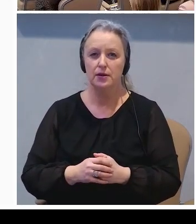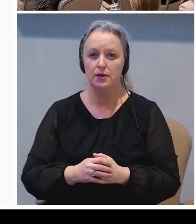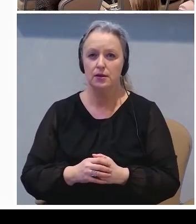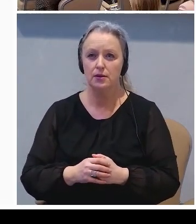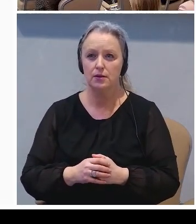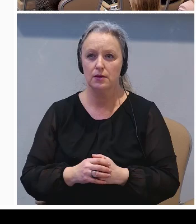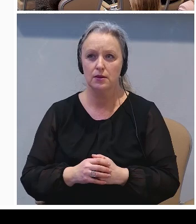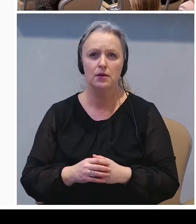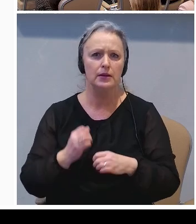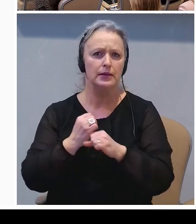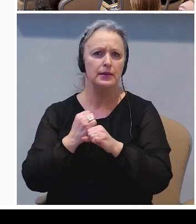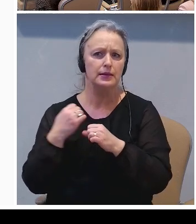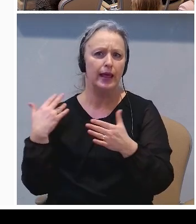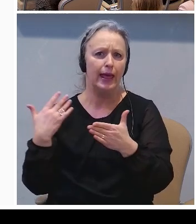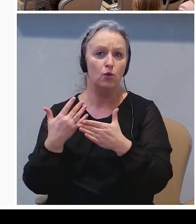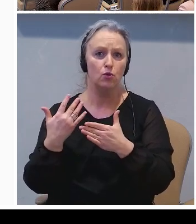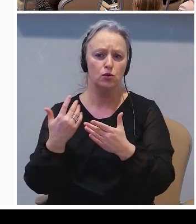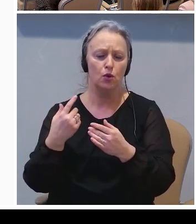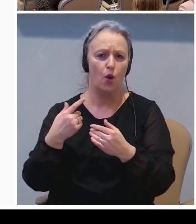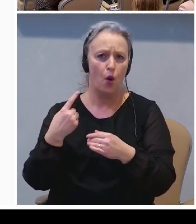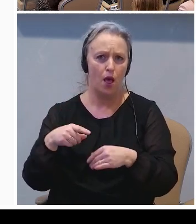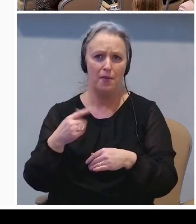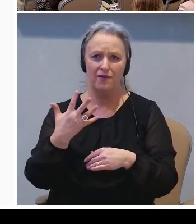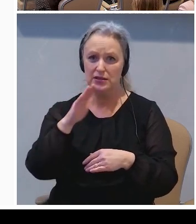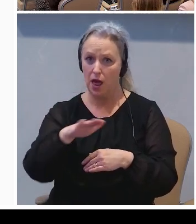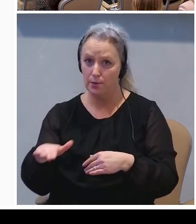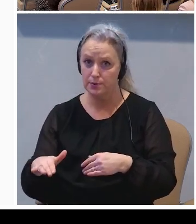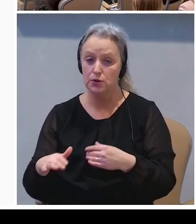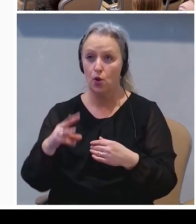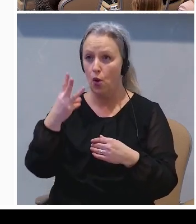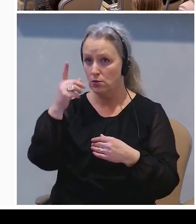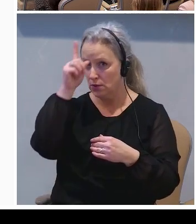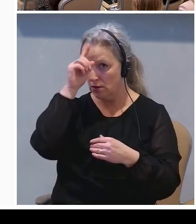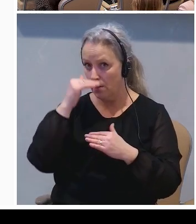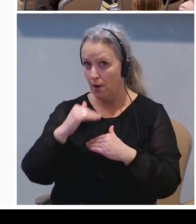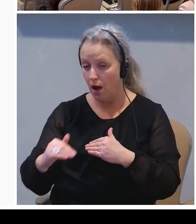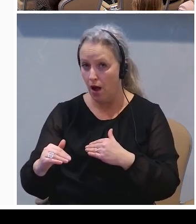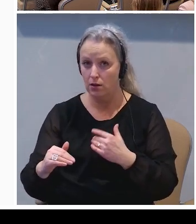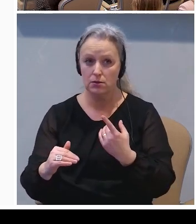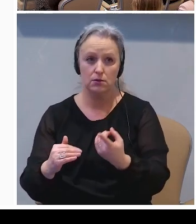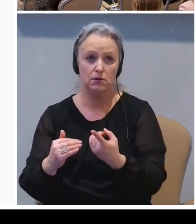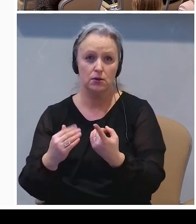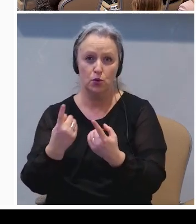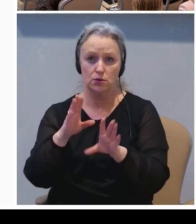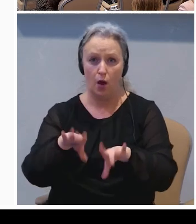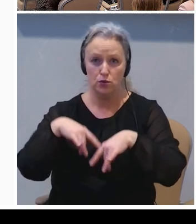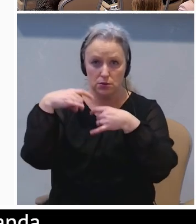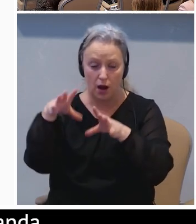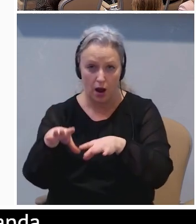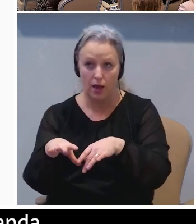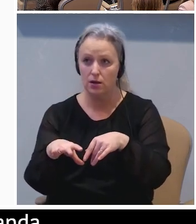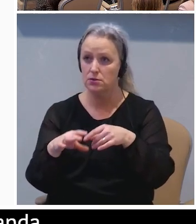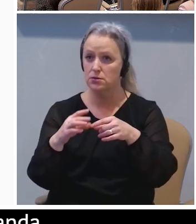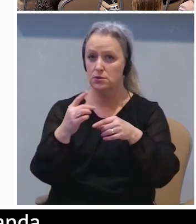oleme seda nüüd teinud 5 lapsega, 3 Saksamaalt, 1 Hongkongist ja 1 Austraaliast. Ja